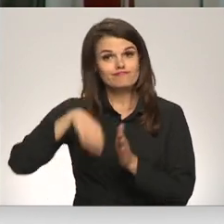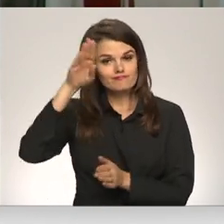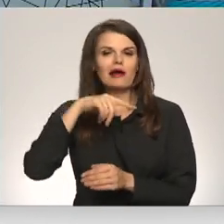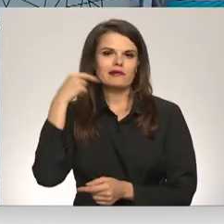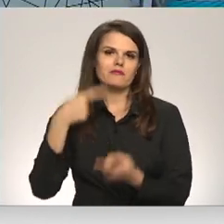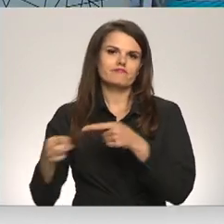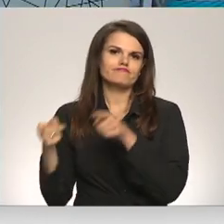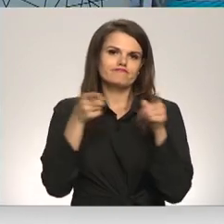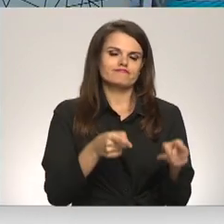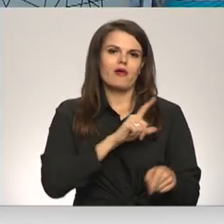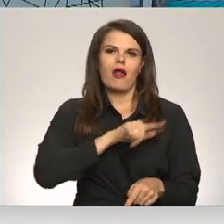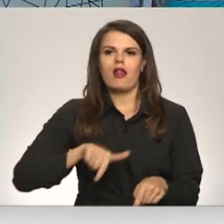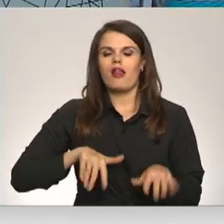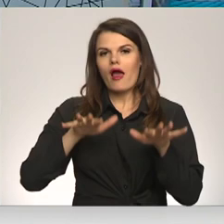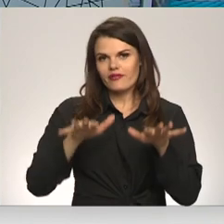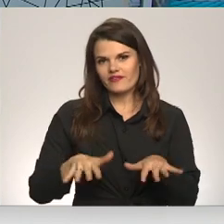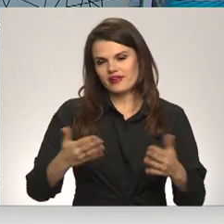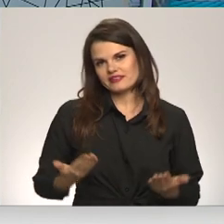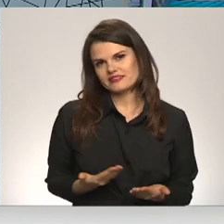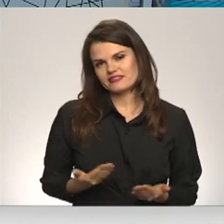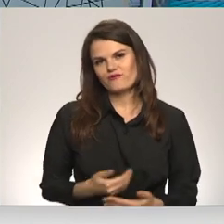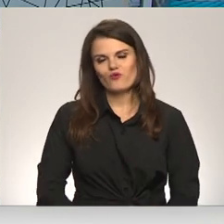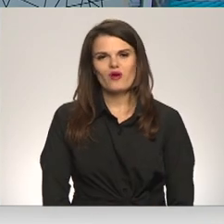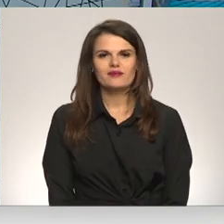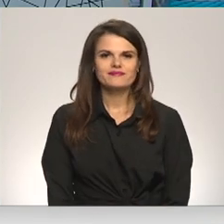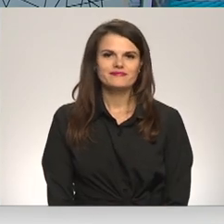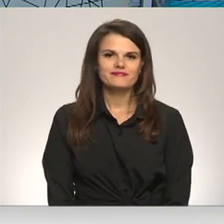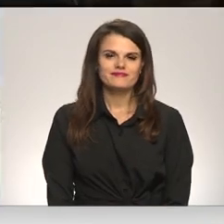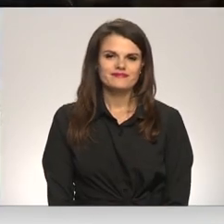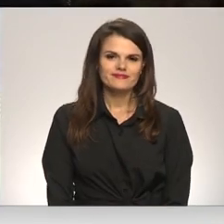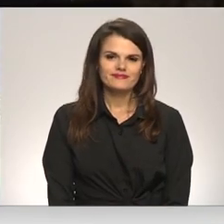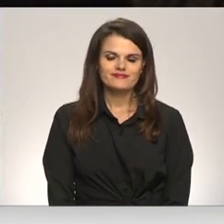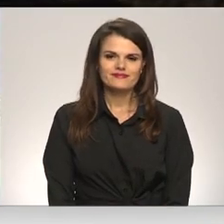Latviju. Ilze Kalve, Latvijas televīzija no Dorsetas, Lielbritānijā.